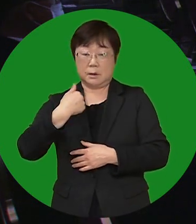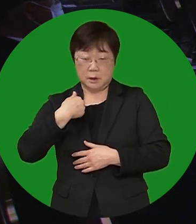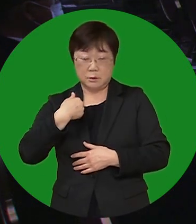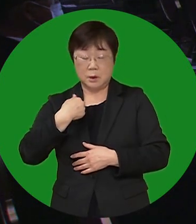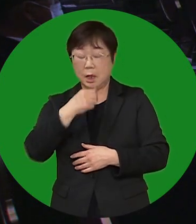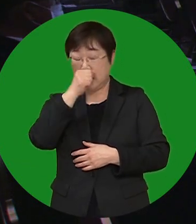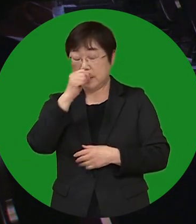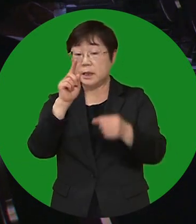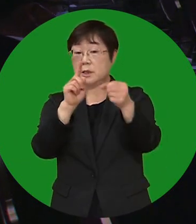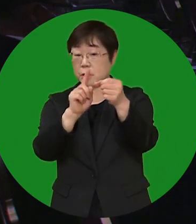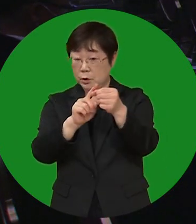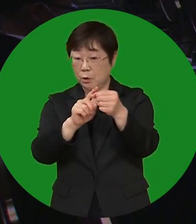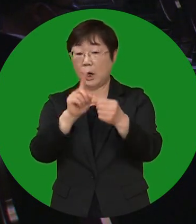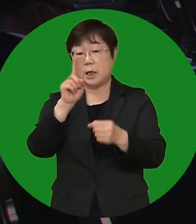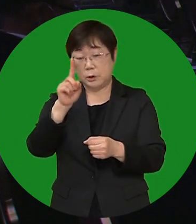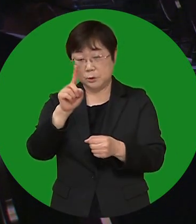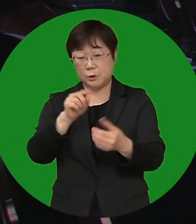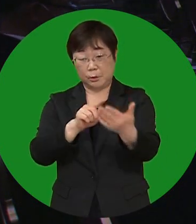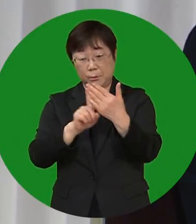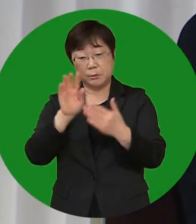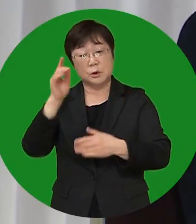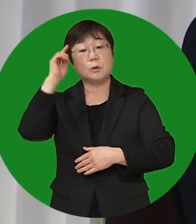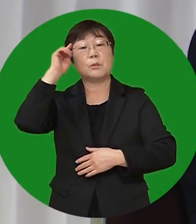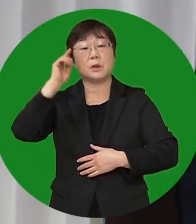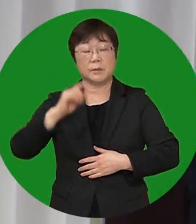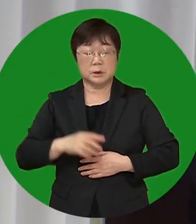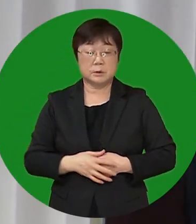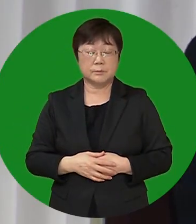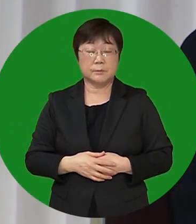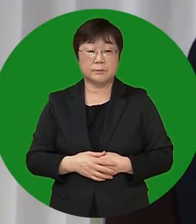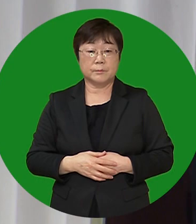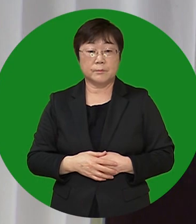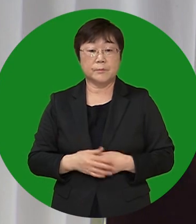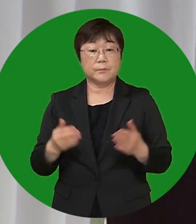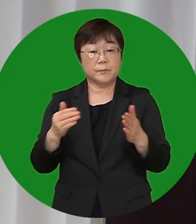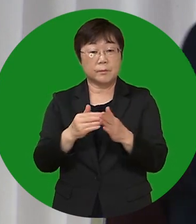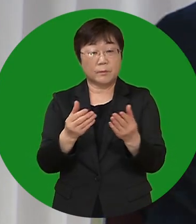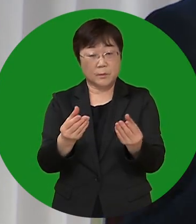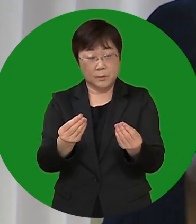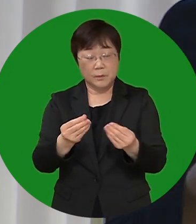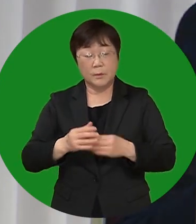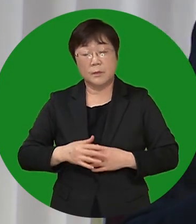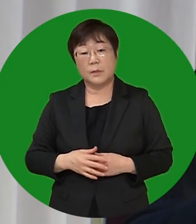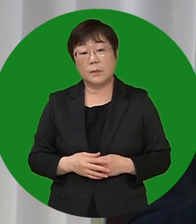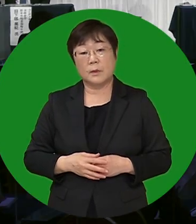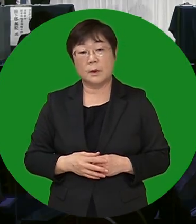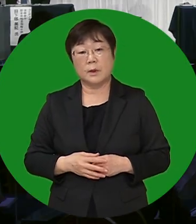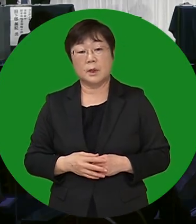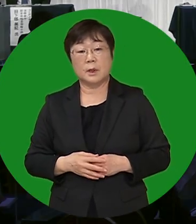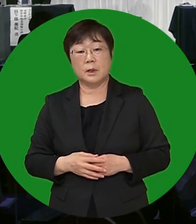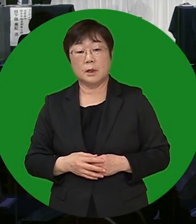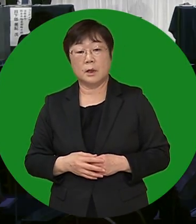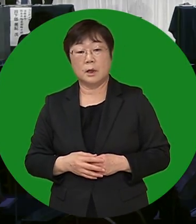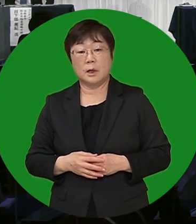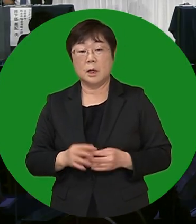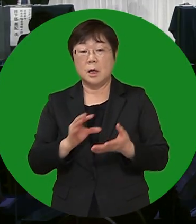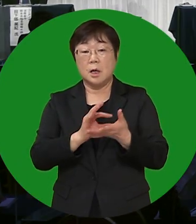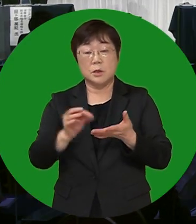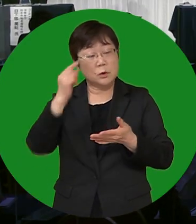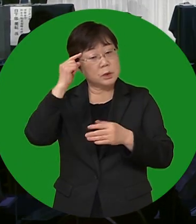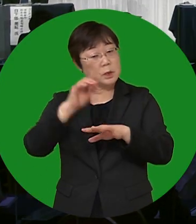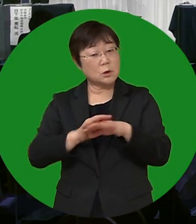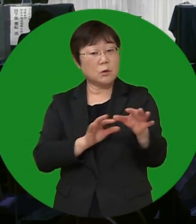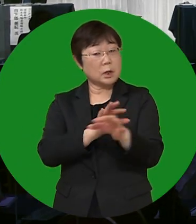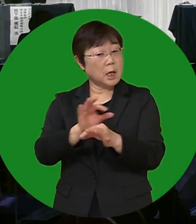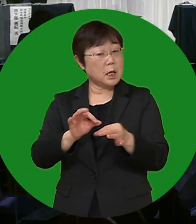良い指標が一つてきたなぁと思っております以上ですえっと消費者志向